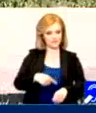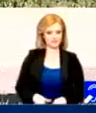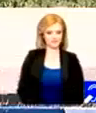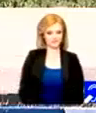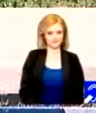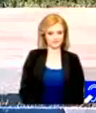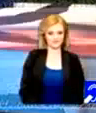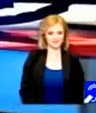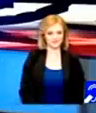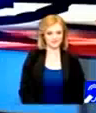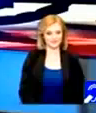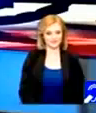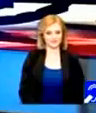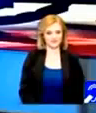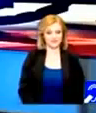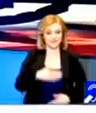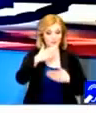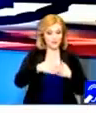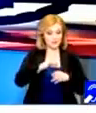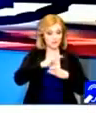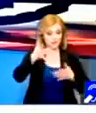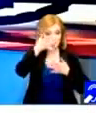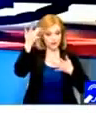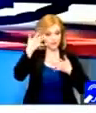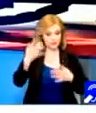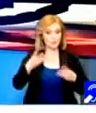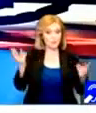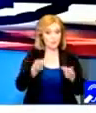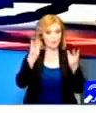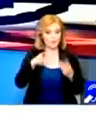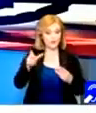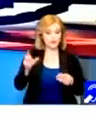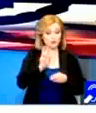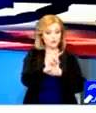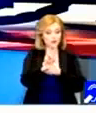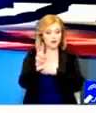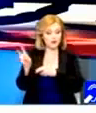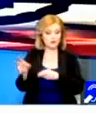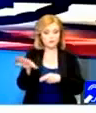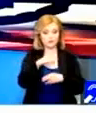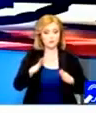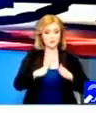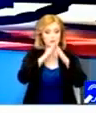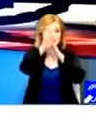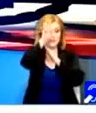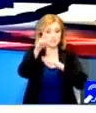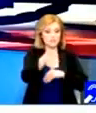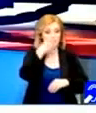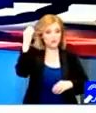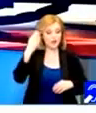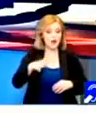vamale. În pragul sărbătorilor pascale, pompierii au început să inspecteze bisericile din Republica Moldova.